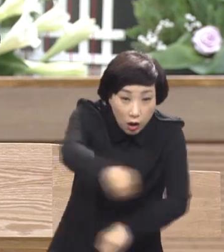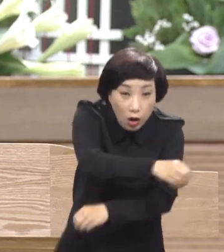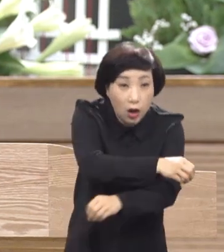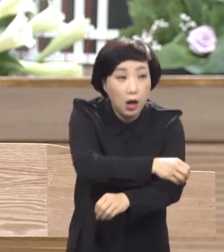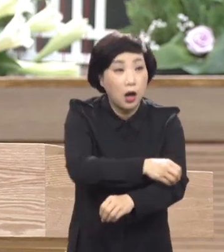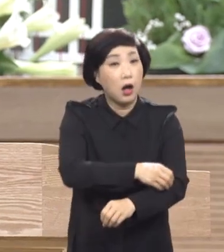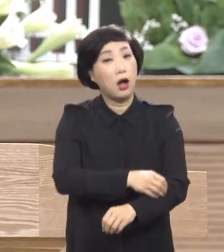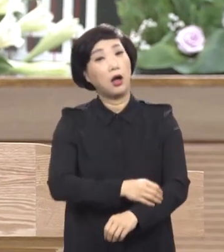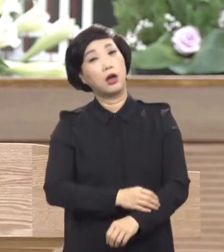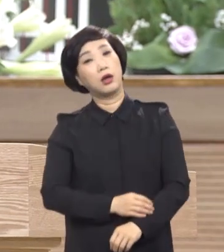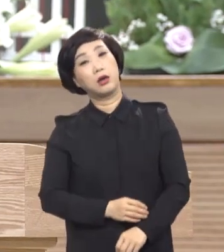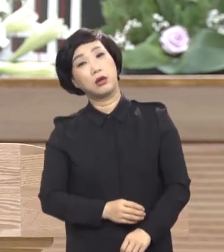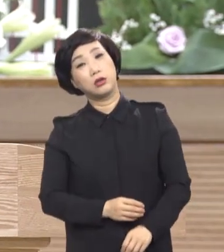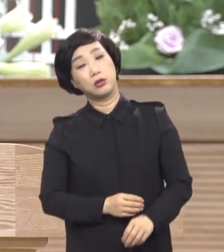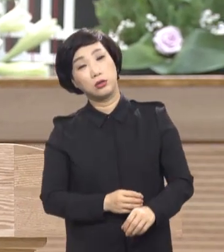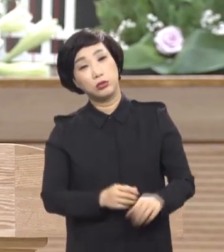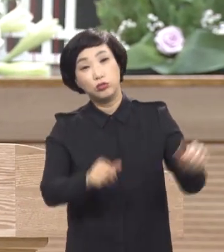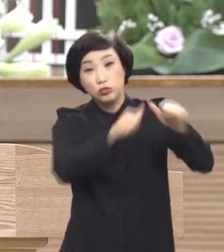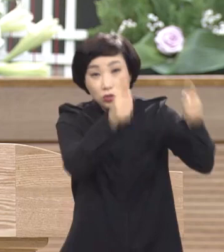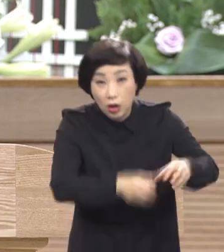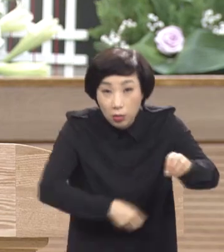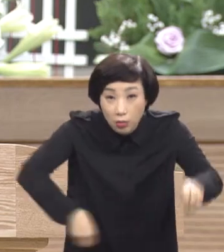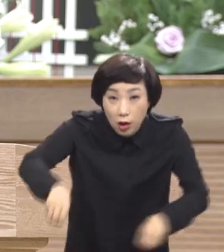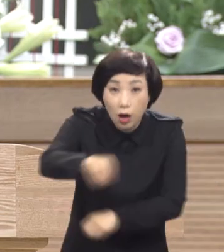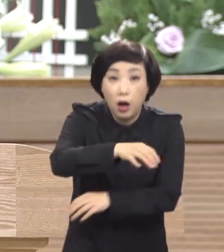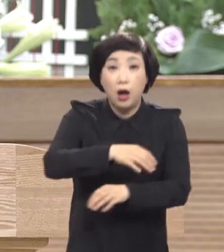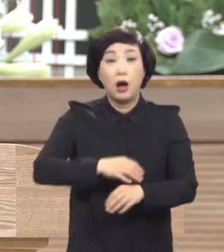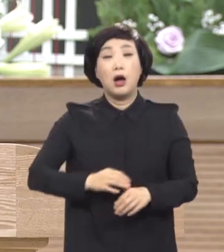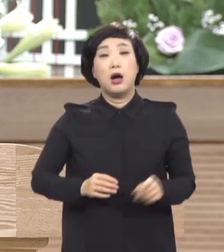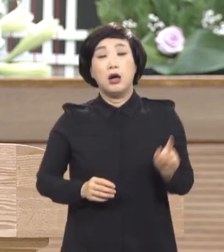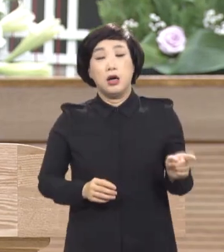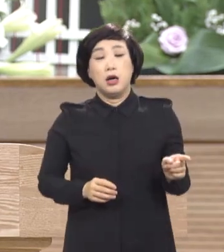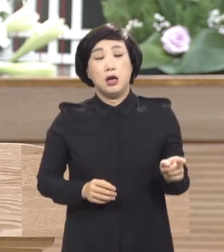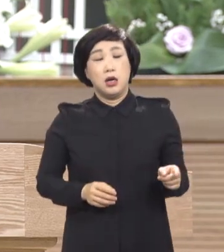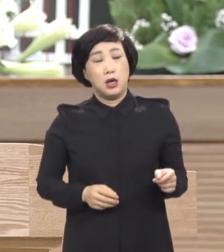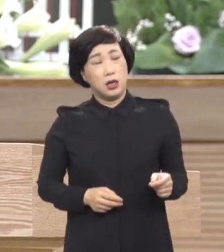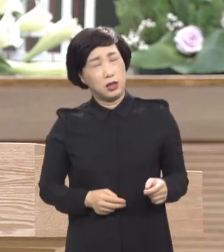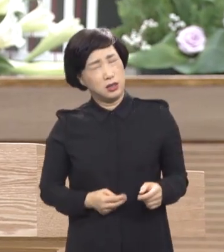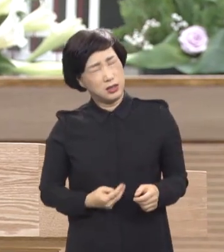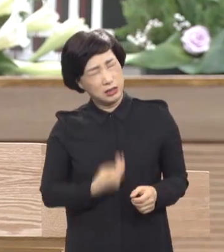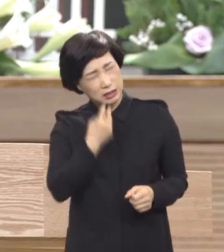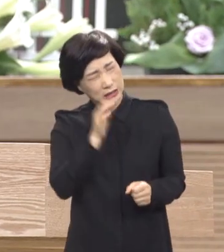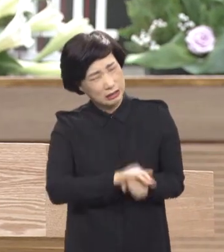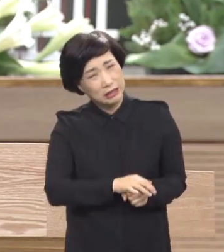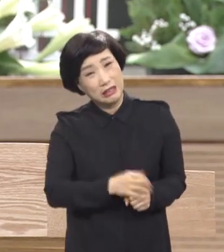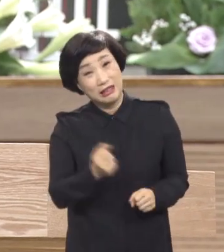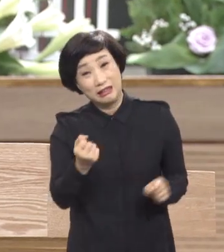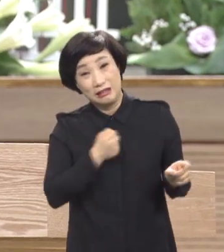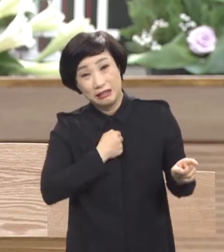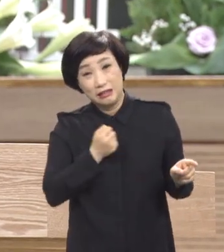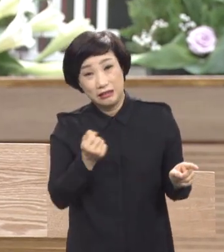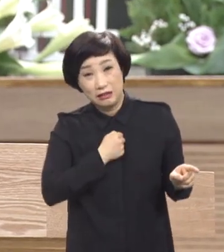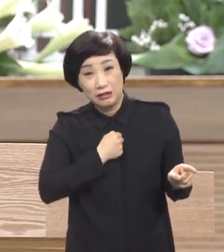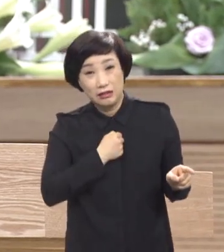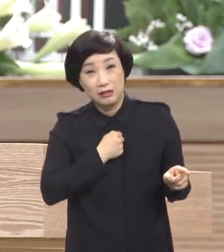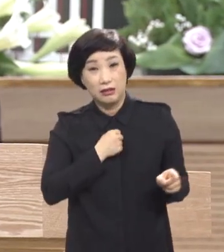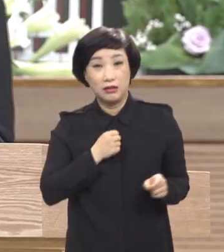우상으로 바꾸어 또다 이 얼마나 정말로 가슴 아픈 일이냐 이 말이요